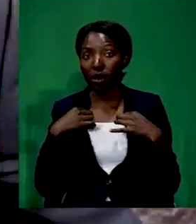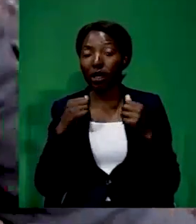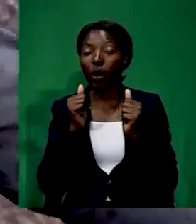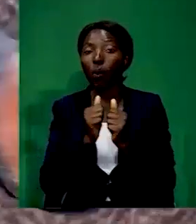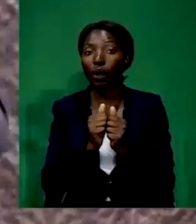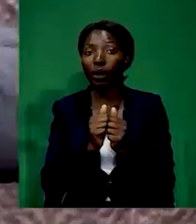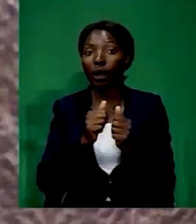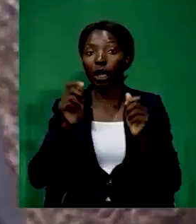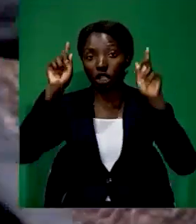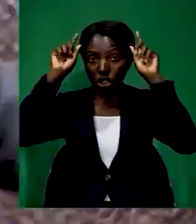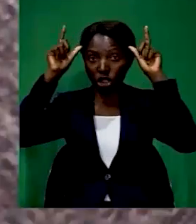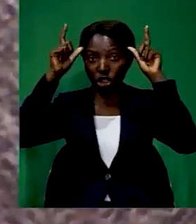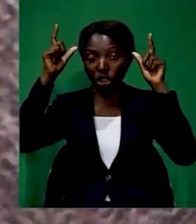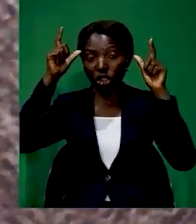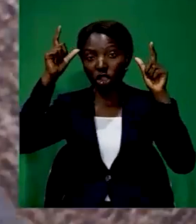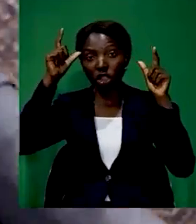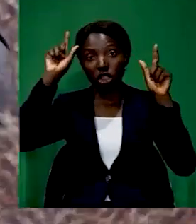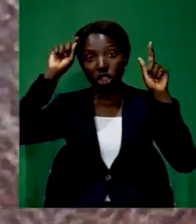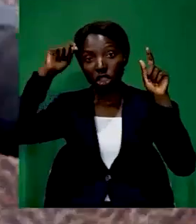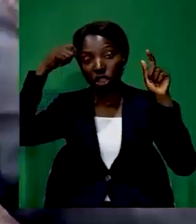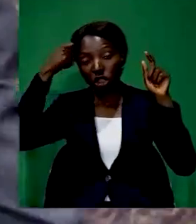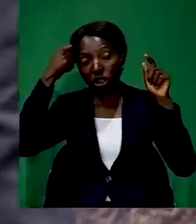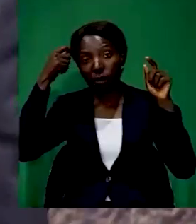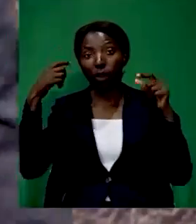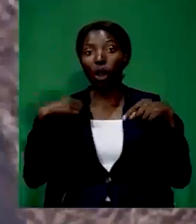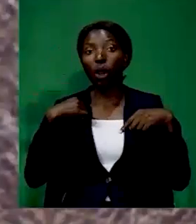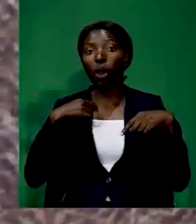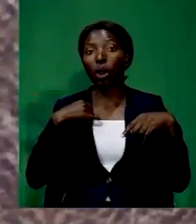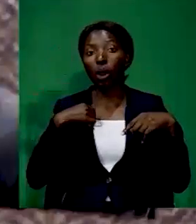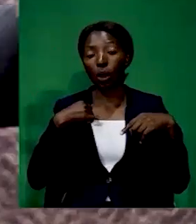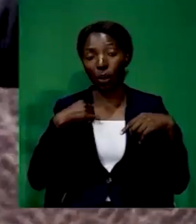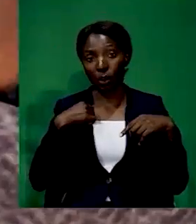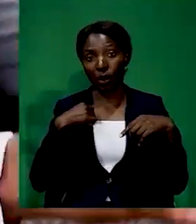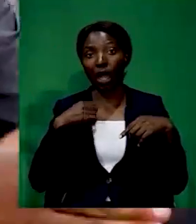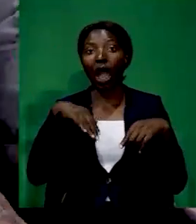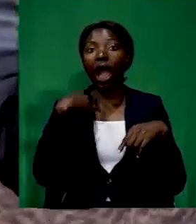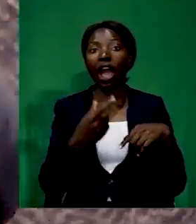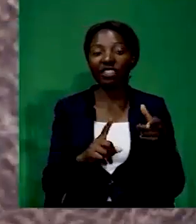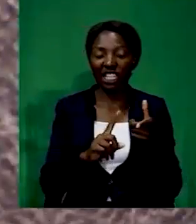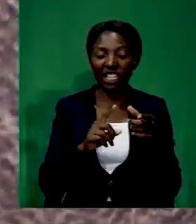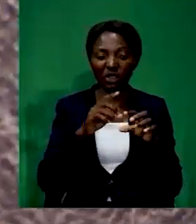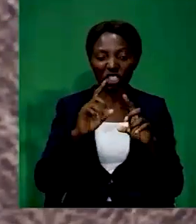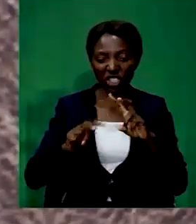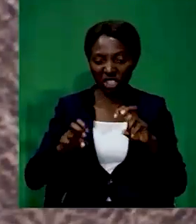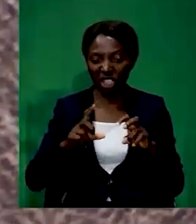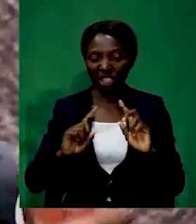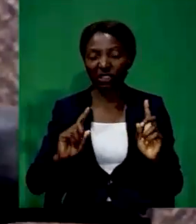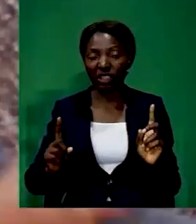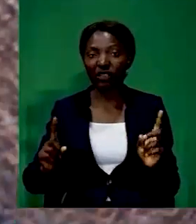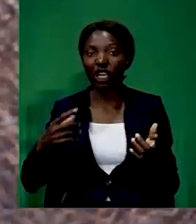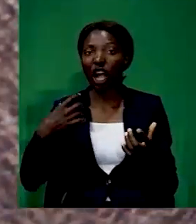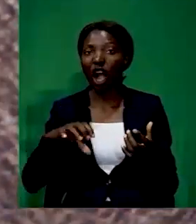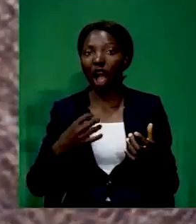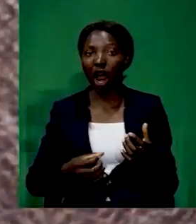dzapedza kugadzirwa dzese i off white saka vaiti kana vaona dzakadaro vaizotsvaga madhai manja nemakala akasiyana